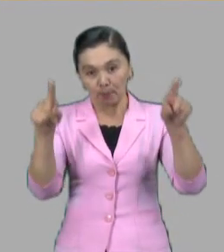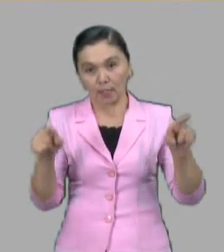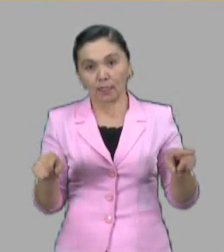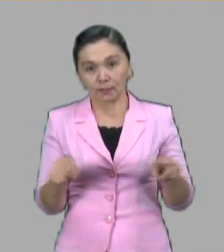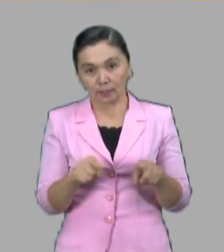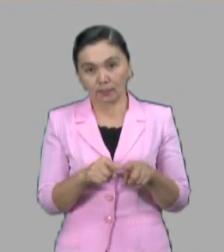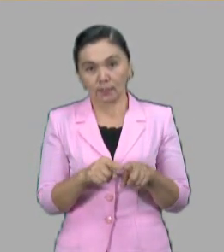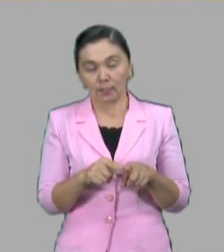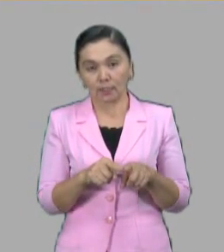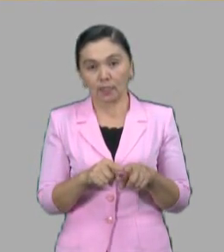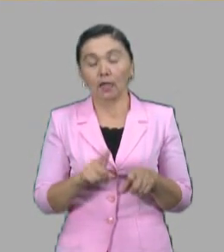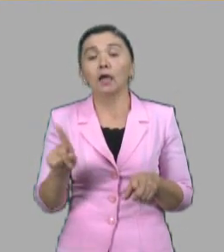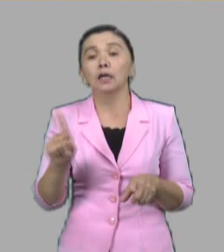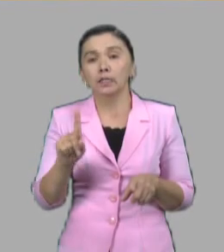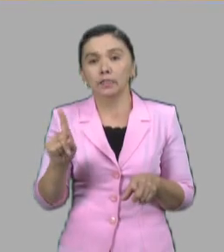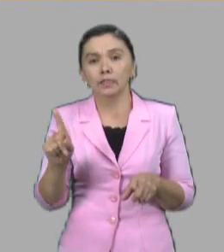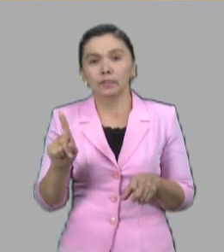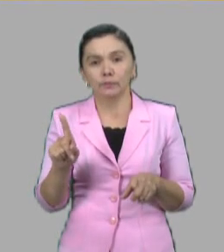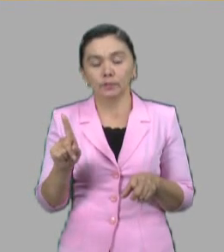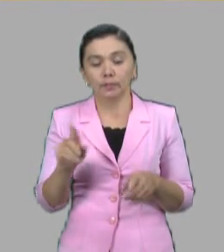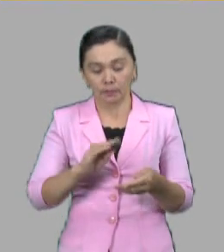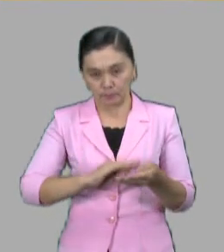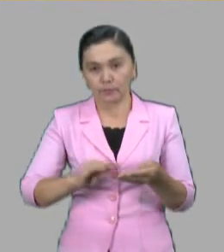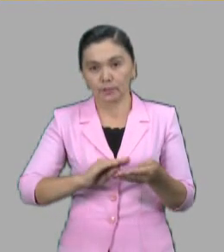плакаттарыңарга эмне деп жаздыңар?